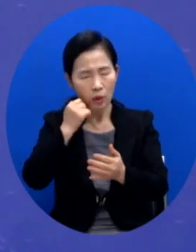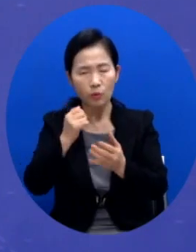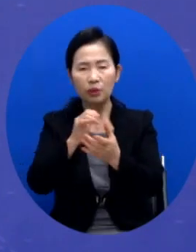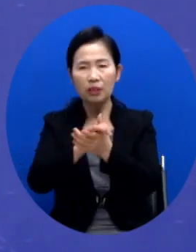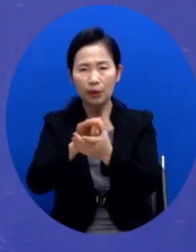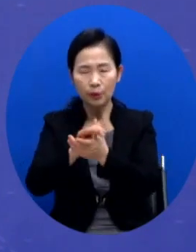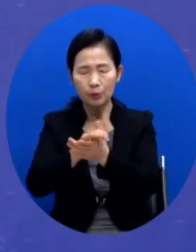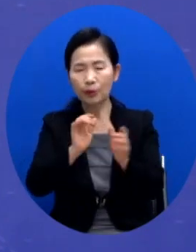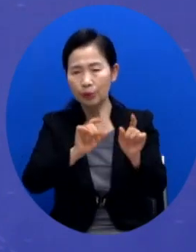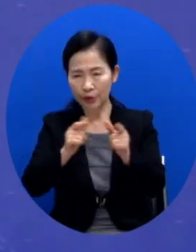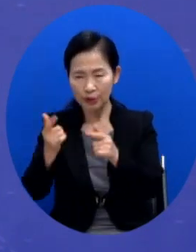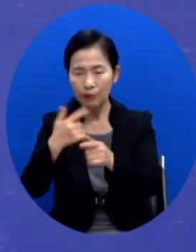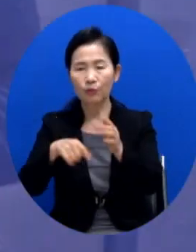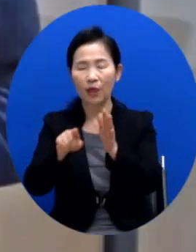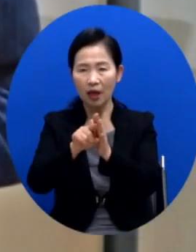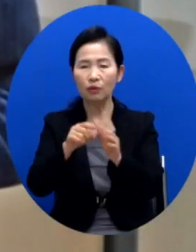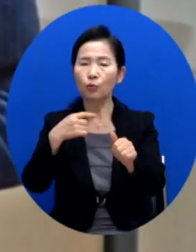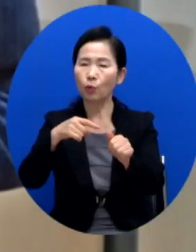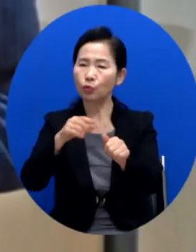지원 사업을 확대합니다.